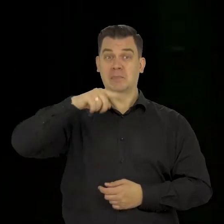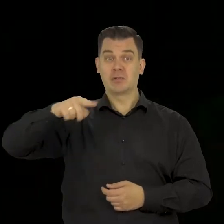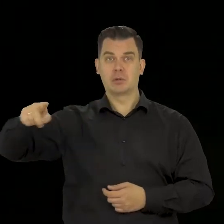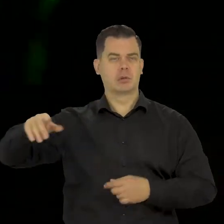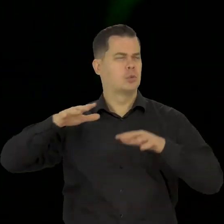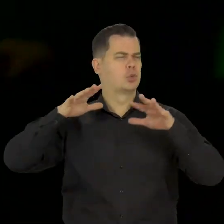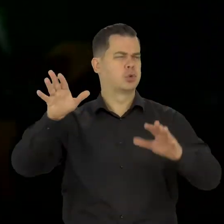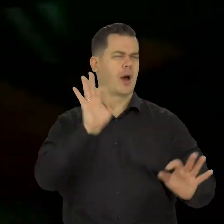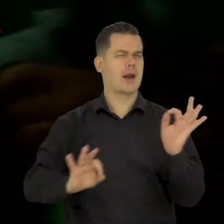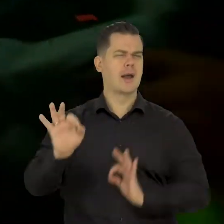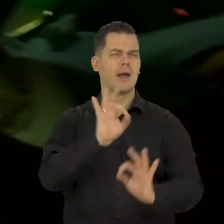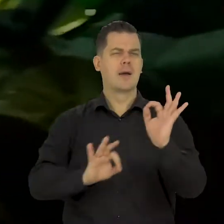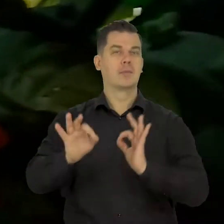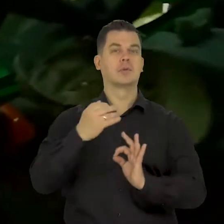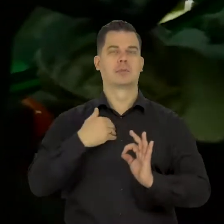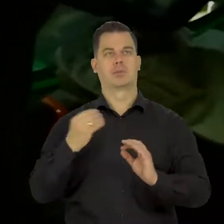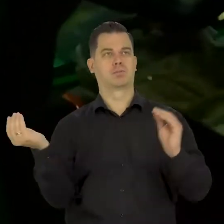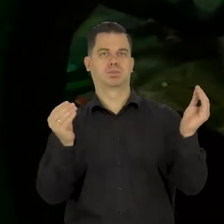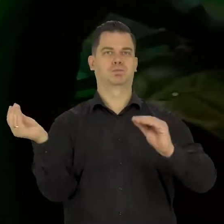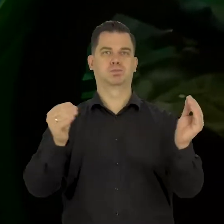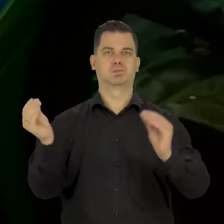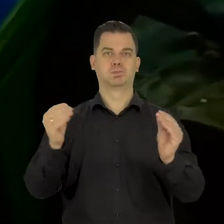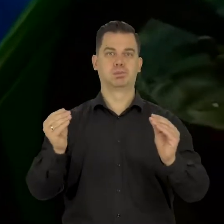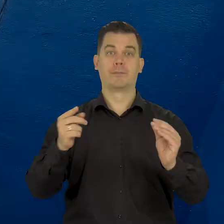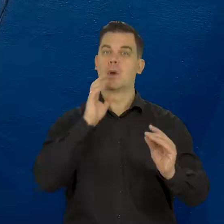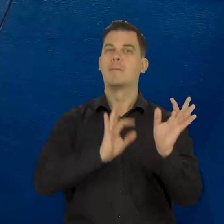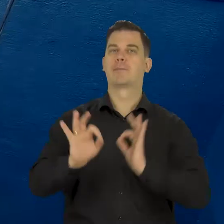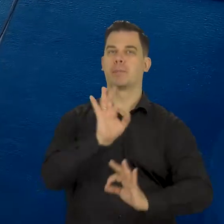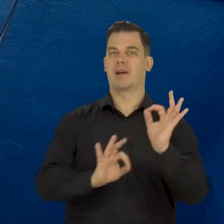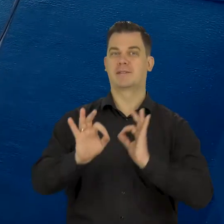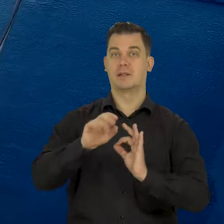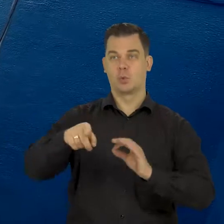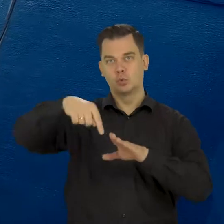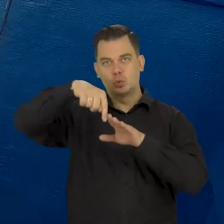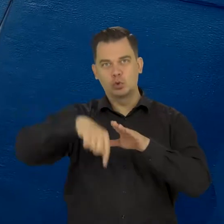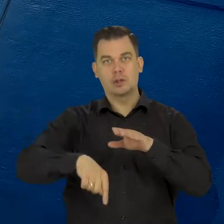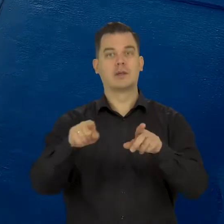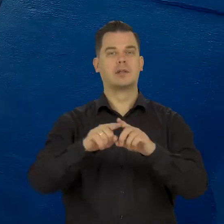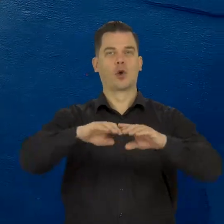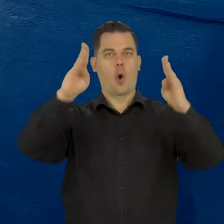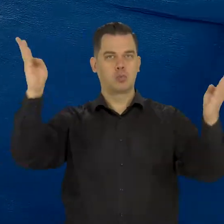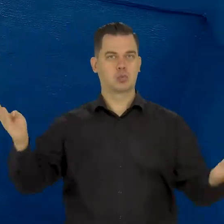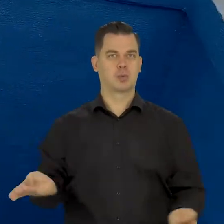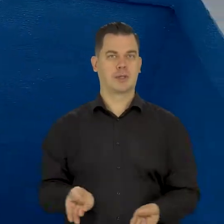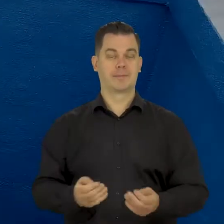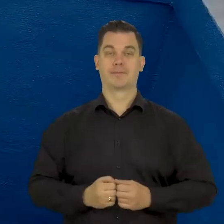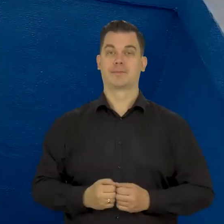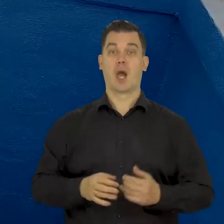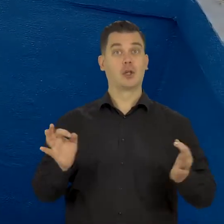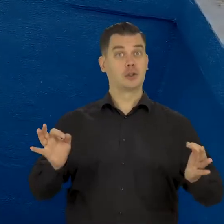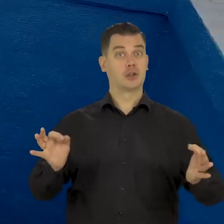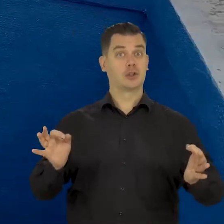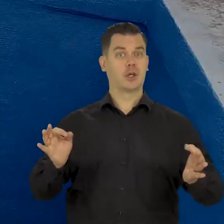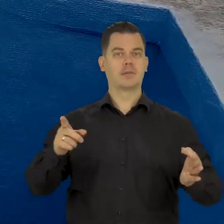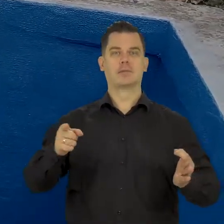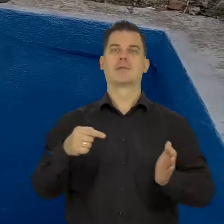to intensywny remont podziemnej infrastruktury połączony z naprawą studzienek i komór kanalizacyjnych. A dziś